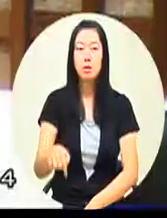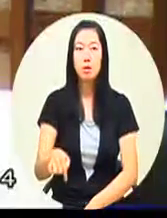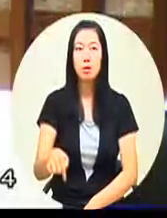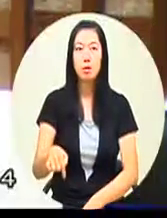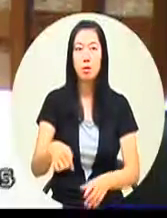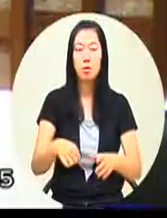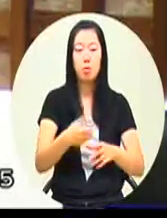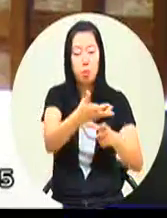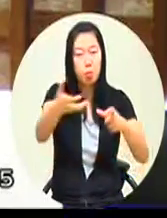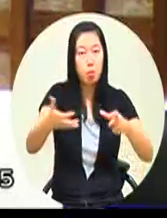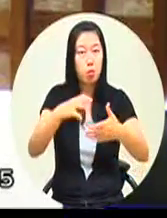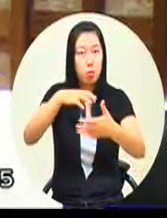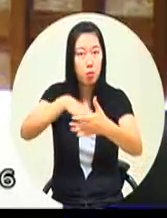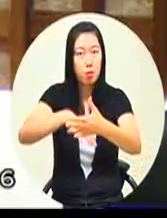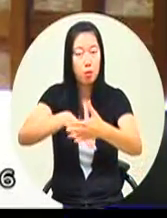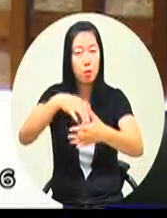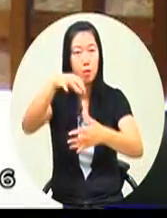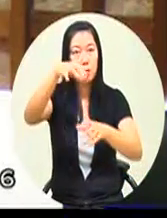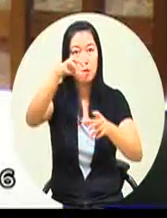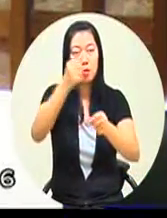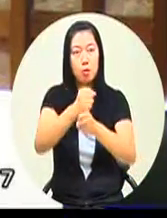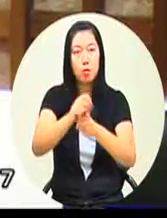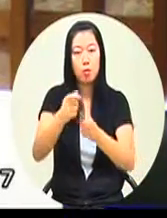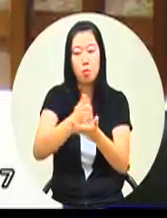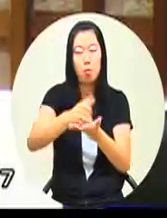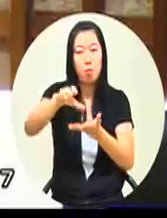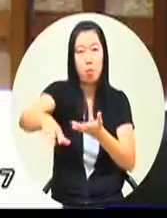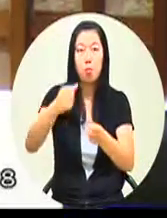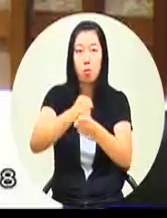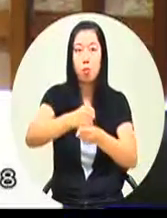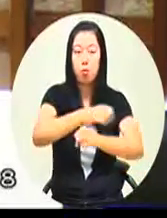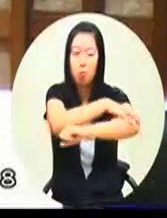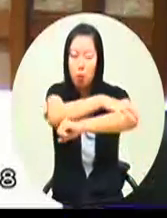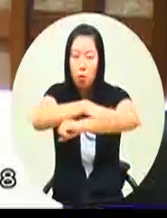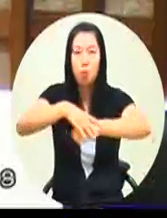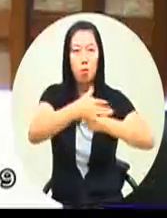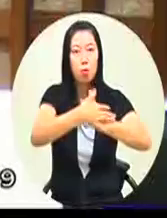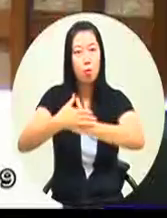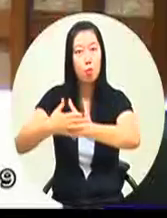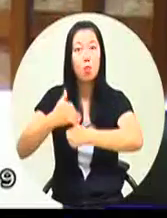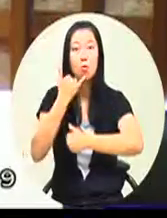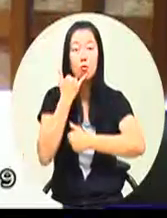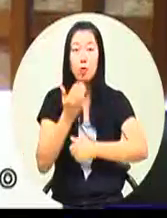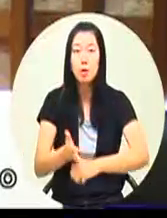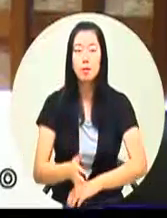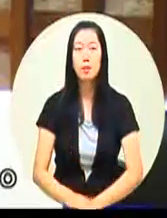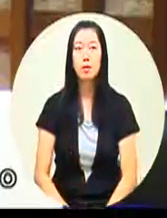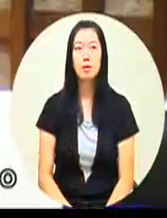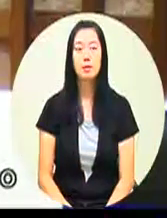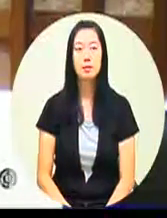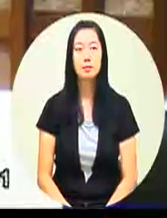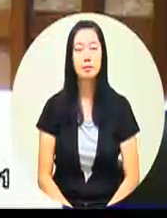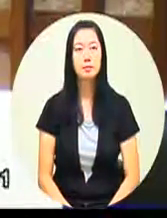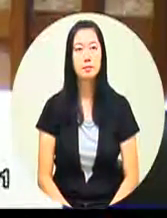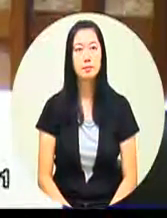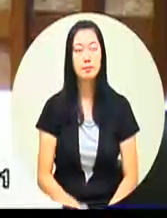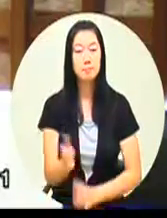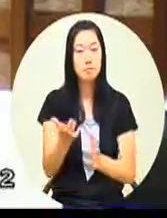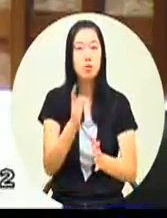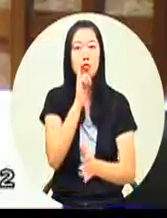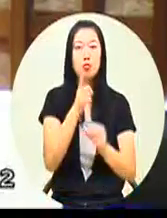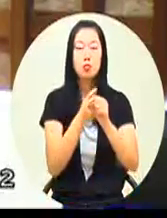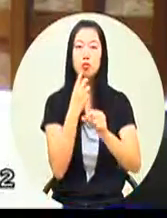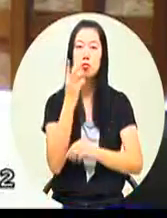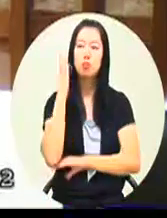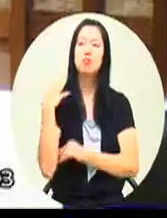南，甲出来较要做荷花，安尼你想有可能无？啊，你讲啊讲。遐是拢中央的问